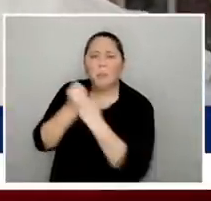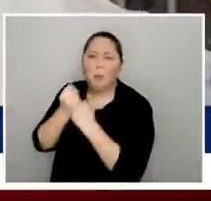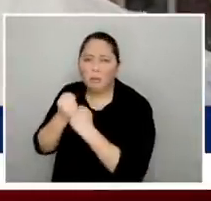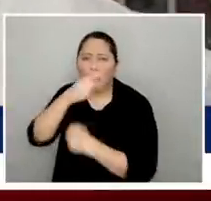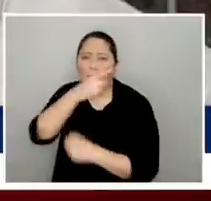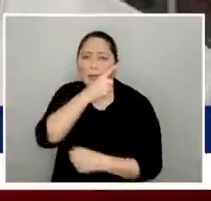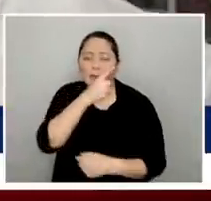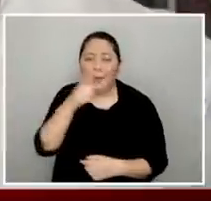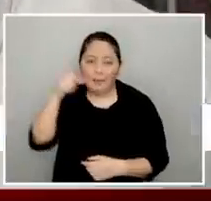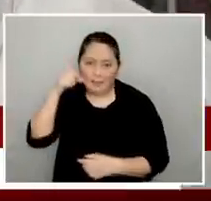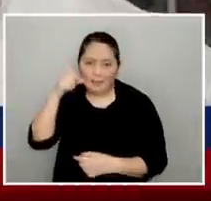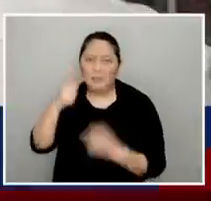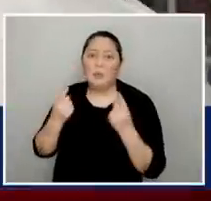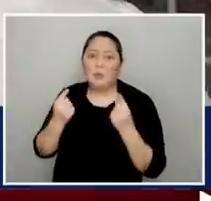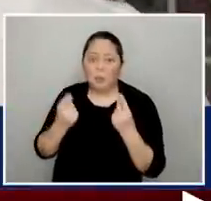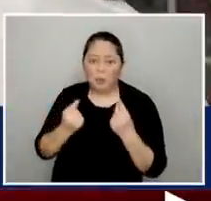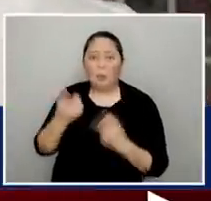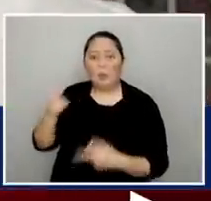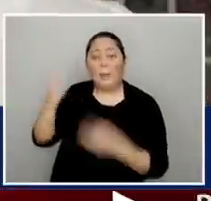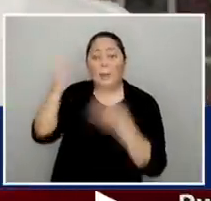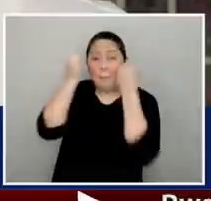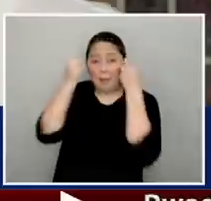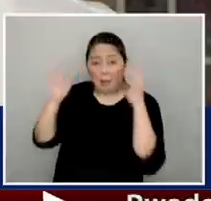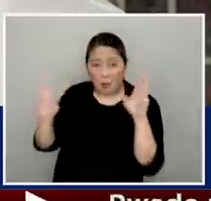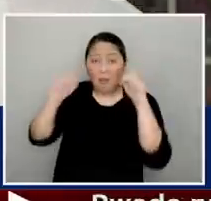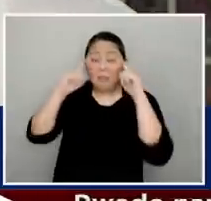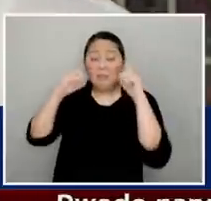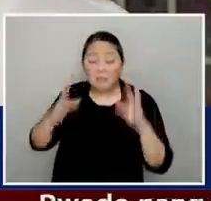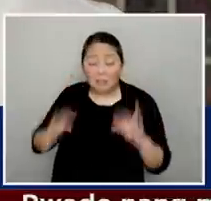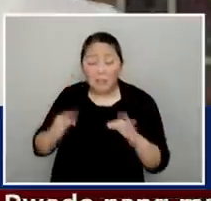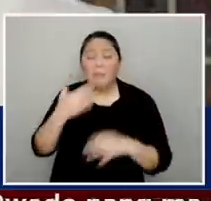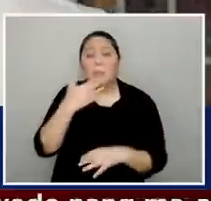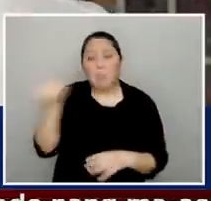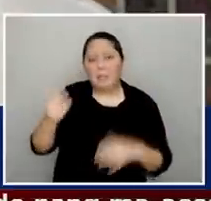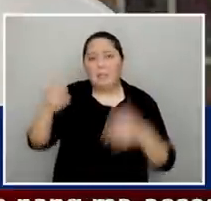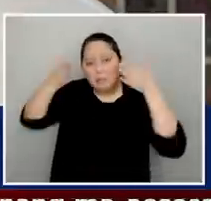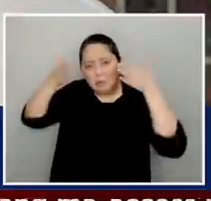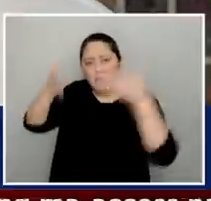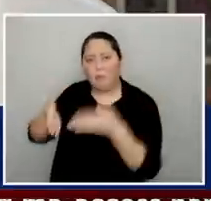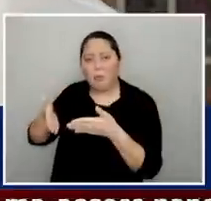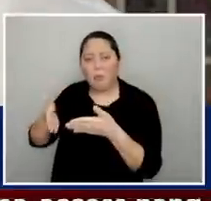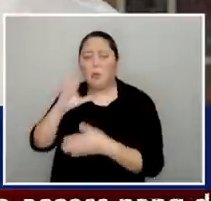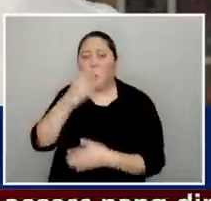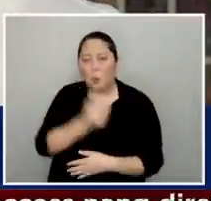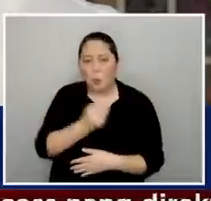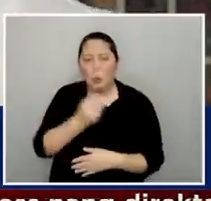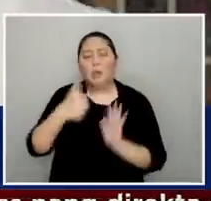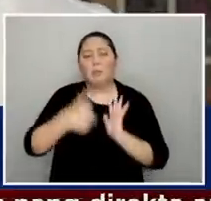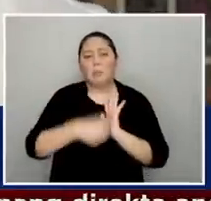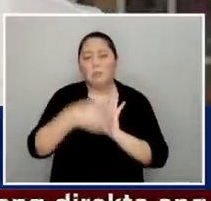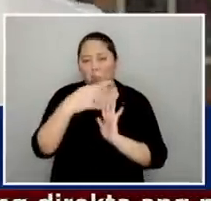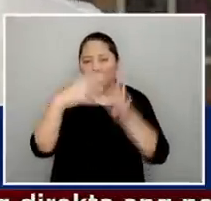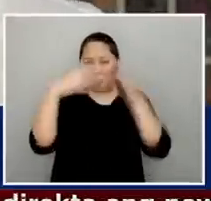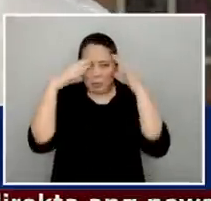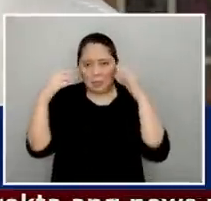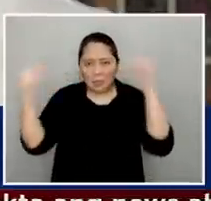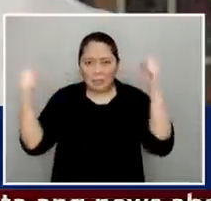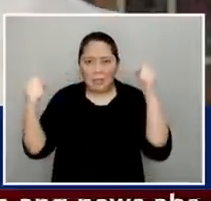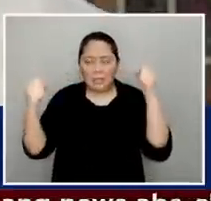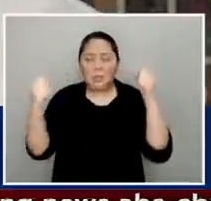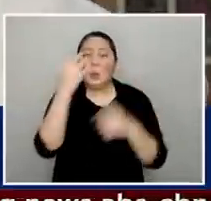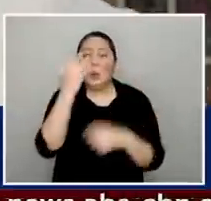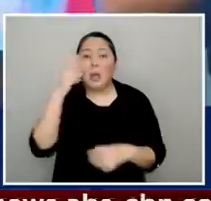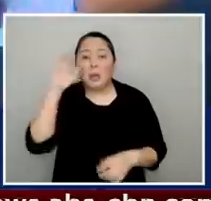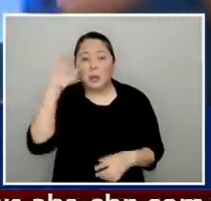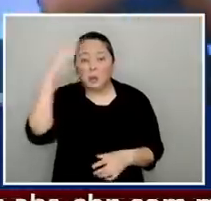ng direksyon nito. Wala na po akong ibang presidente nakikita pa na merong kakayahan at merong experience sa